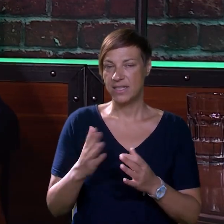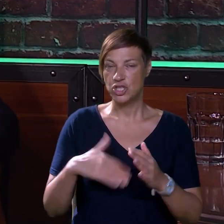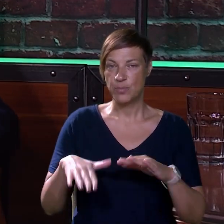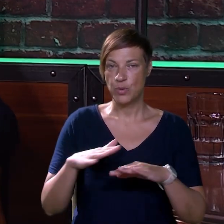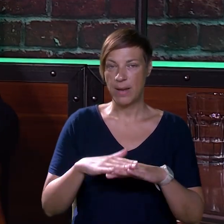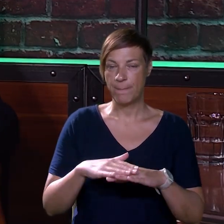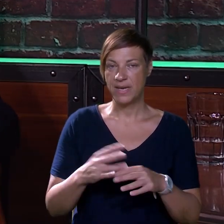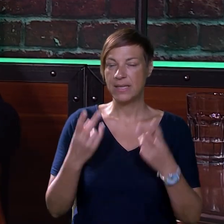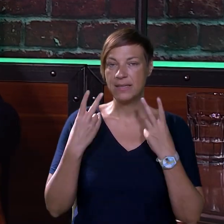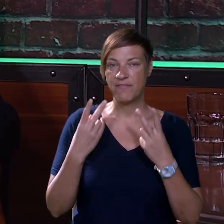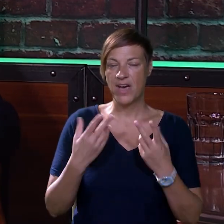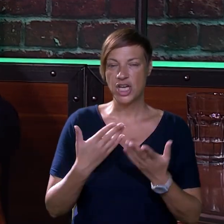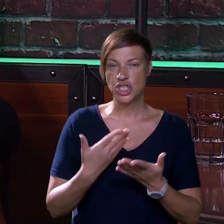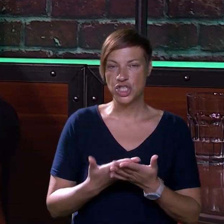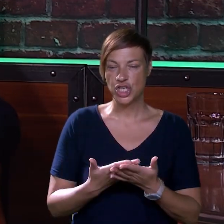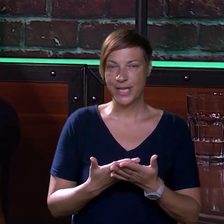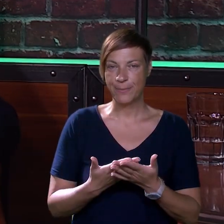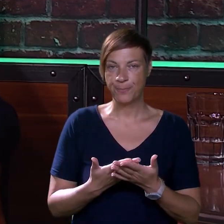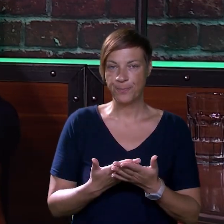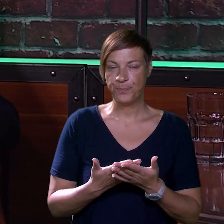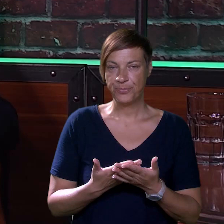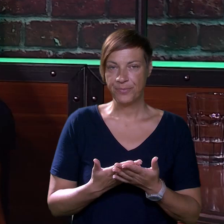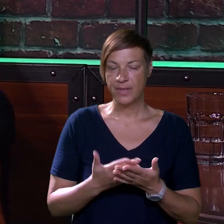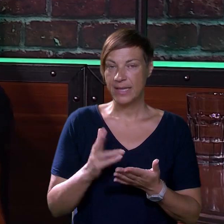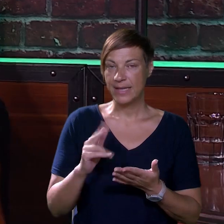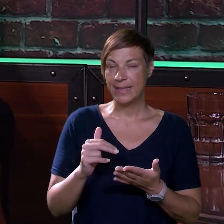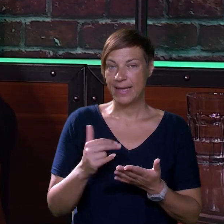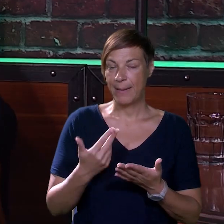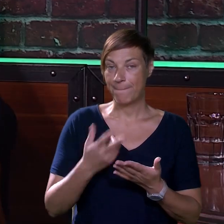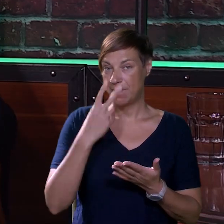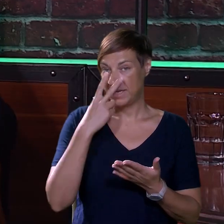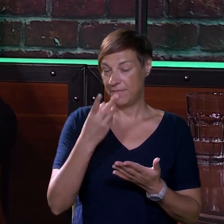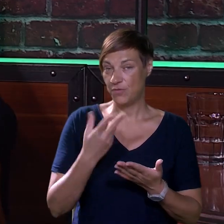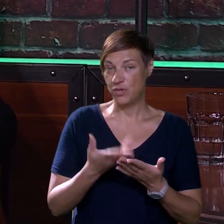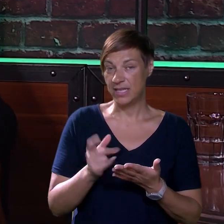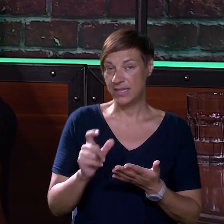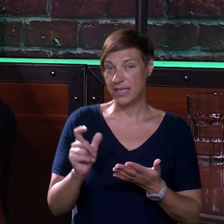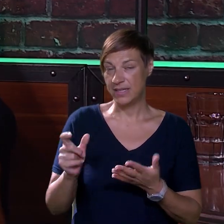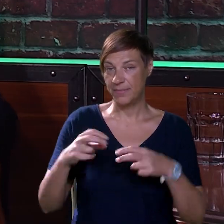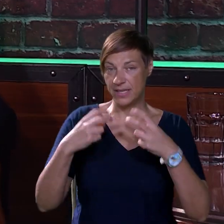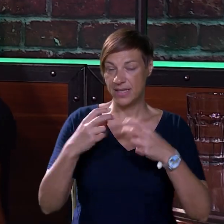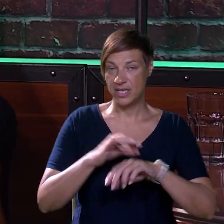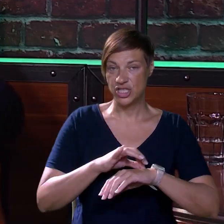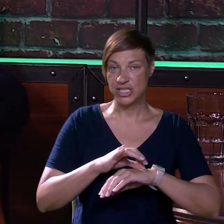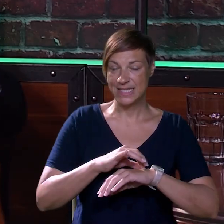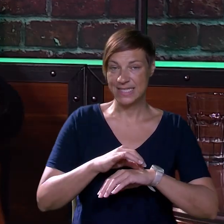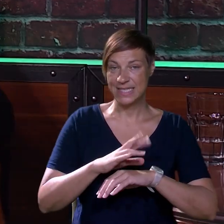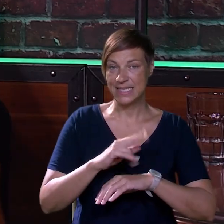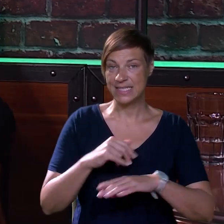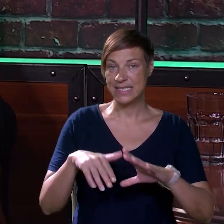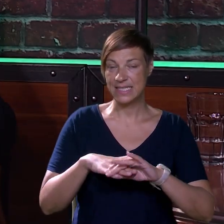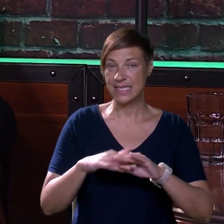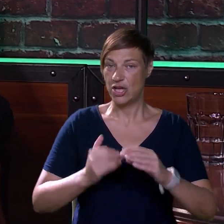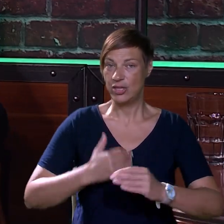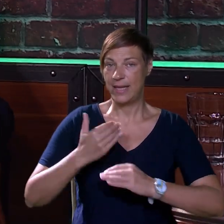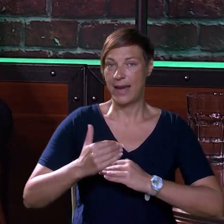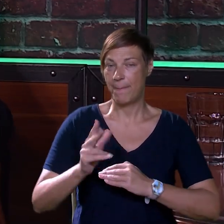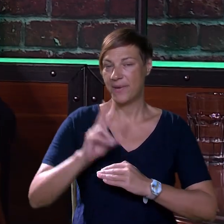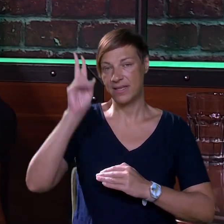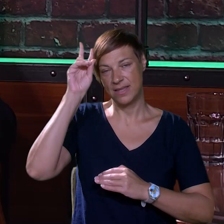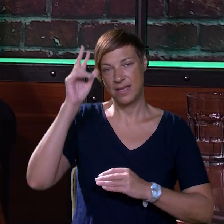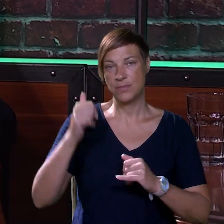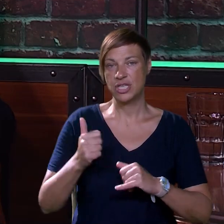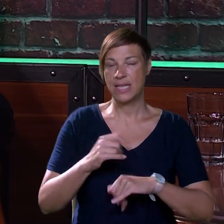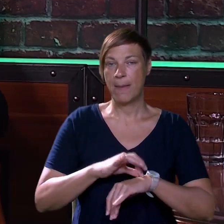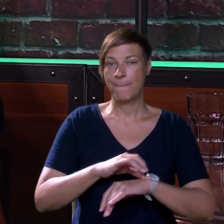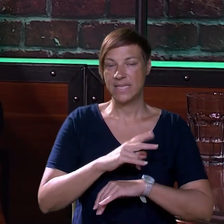tu, onda jako je važno. Tako da imamo i tu, vidite, i taj sad segment traži sestrinski kadar da ode napred. Znači, ne može danas